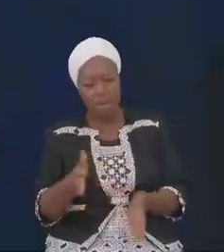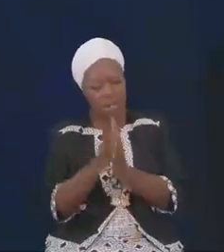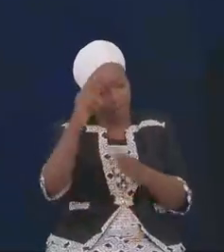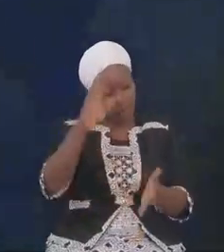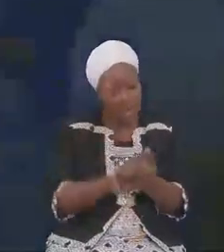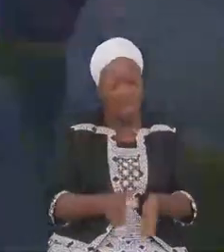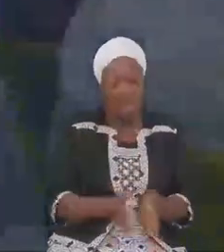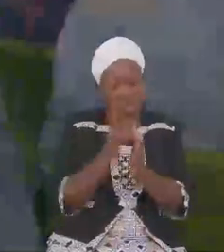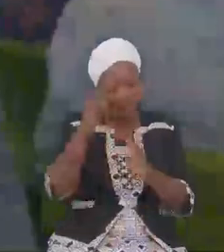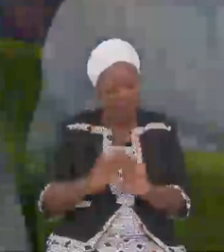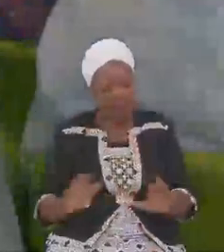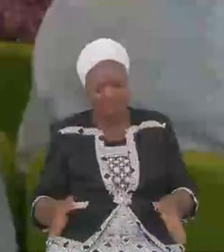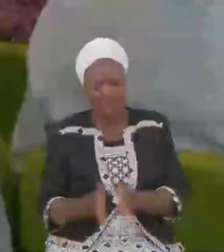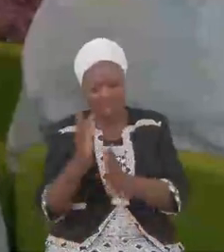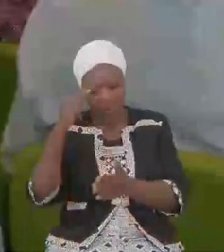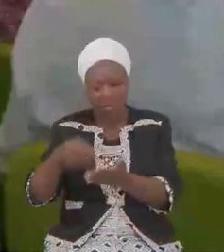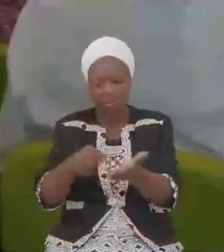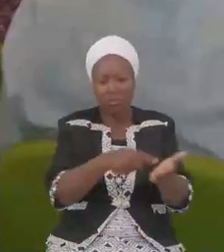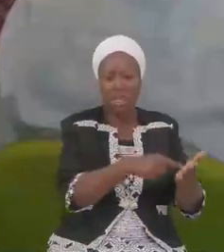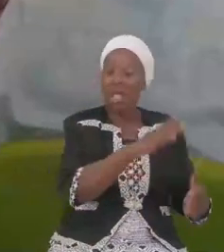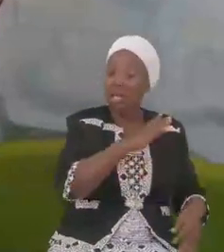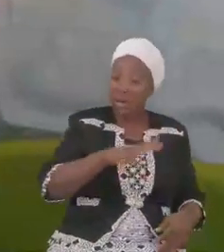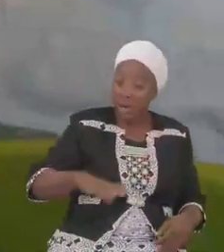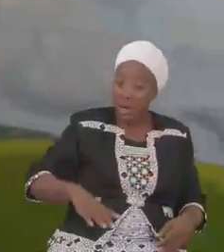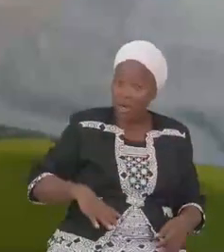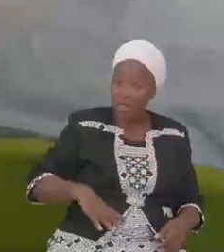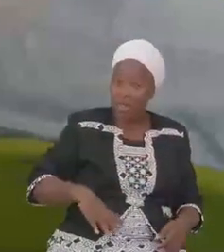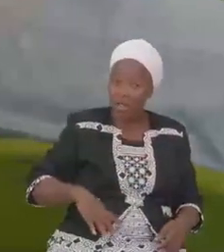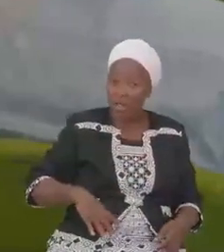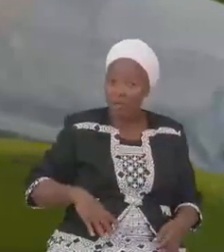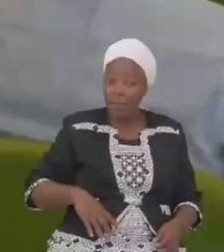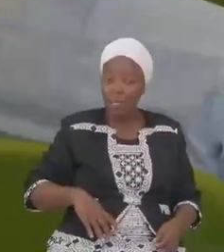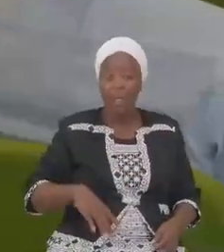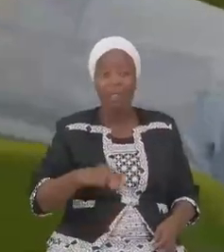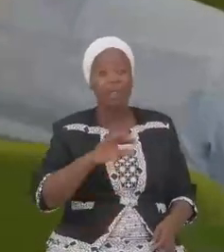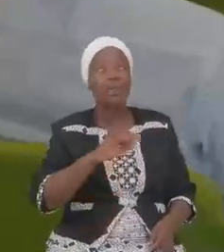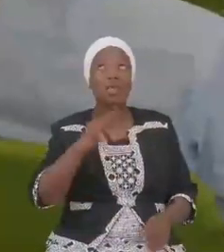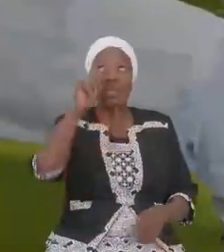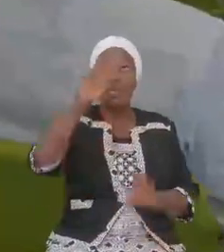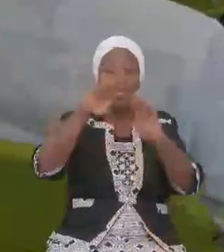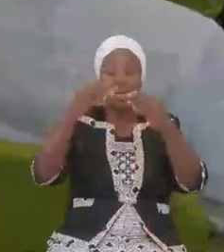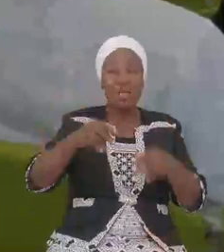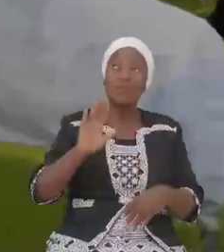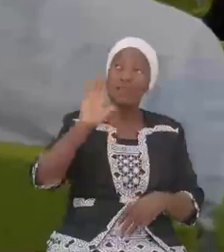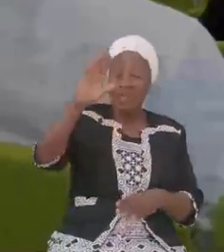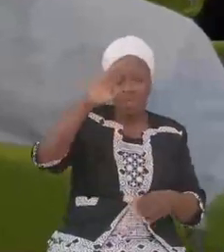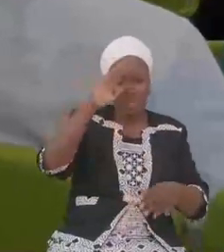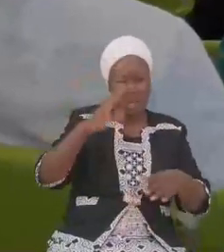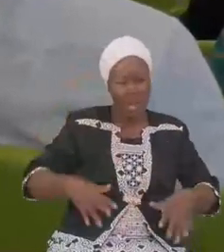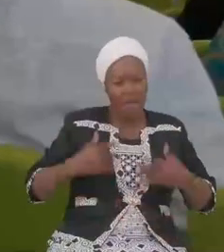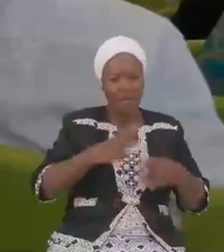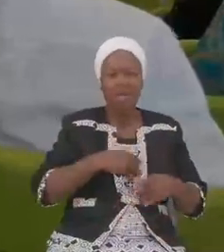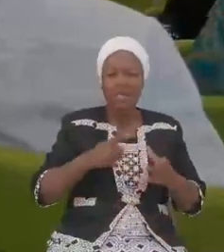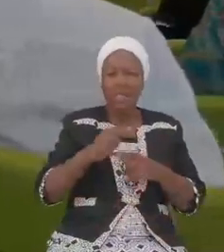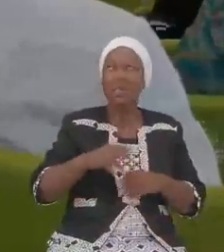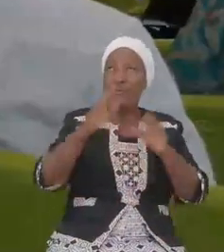ceci et cela, Christ d'abord. Christ, Dieu, Christ n'a pas épargné sa vie. Le Père n'a pas